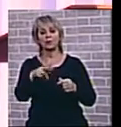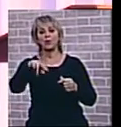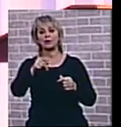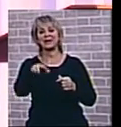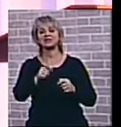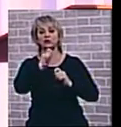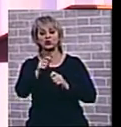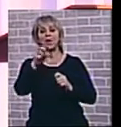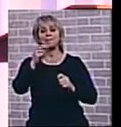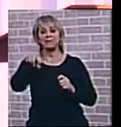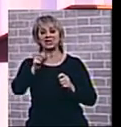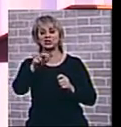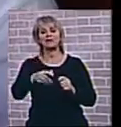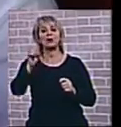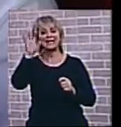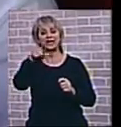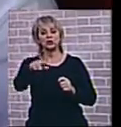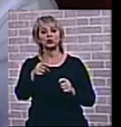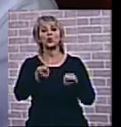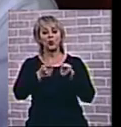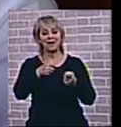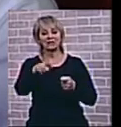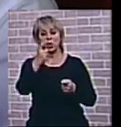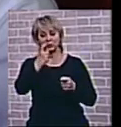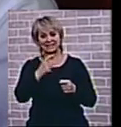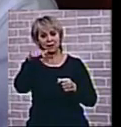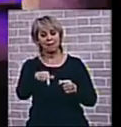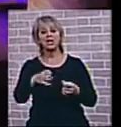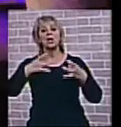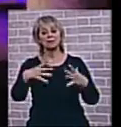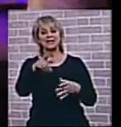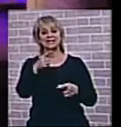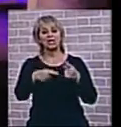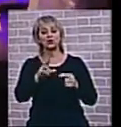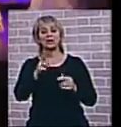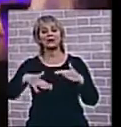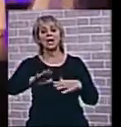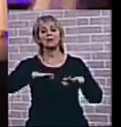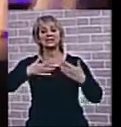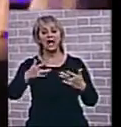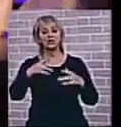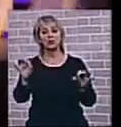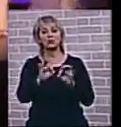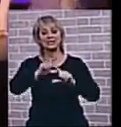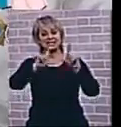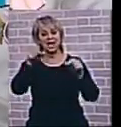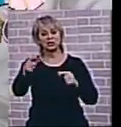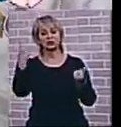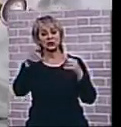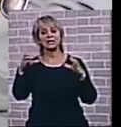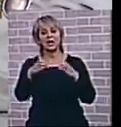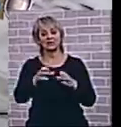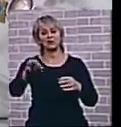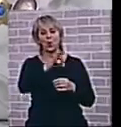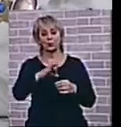Отечеством полпред вручил Юрию Пескову, легендарному экс-руководителю Россельмаша. С праздником родной край поздравили артисты Мустеатра и